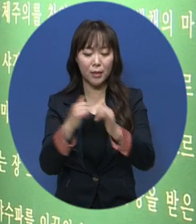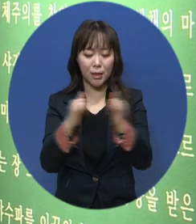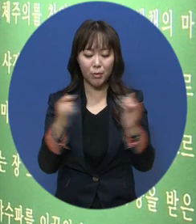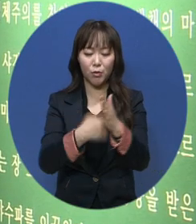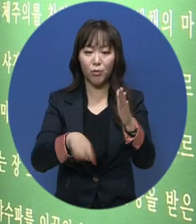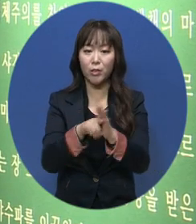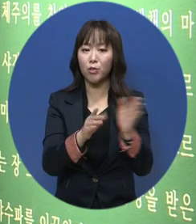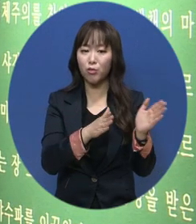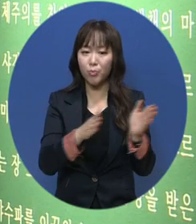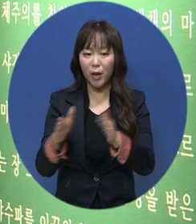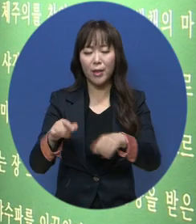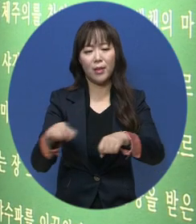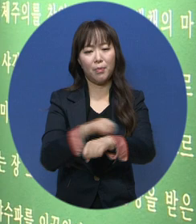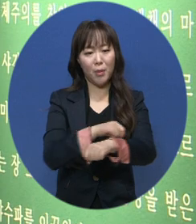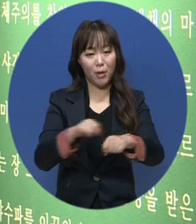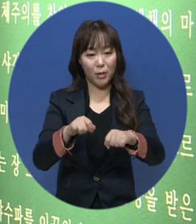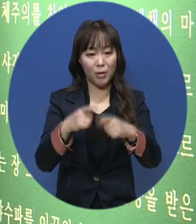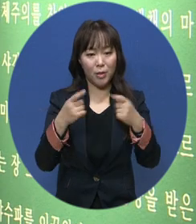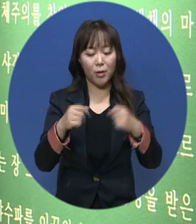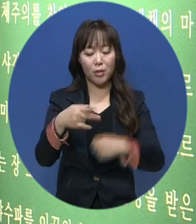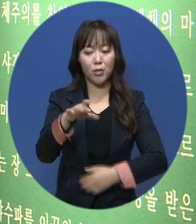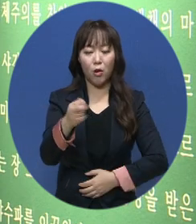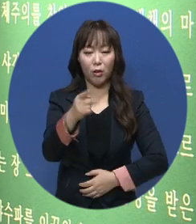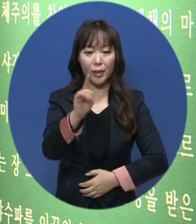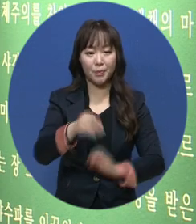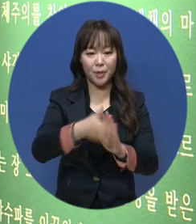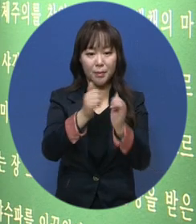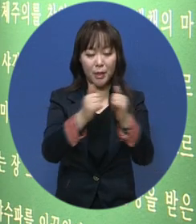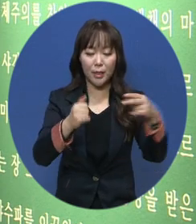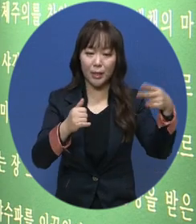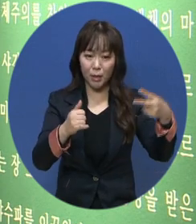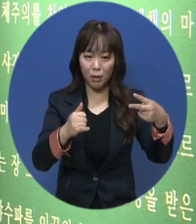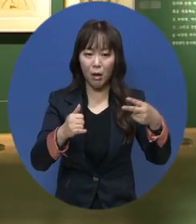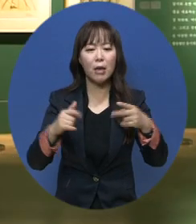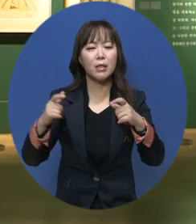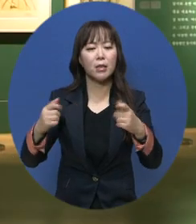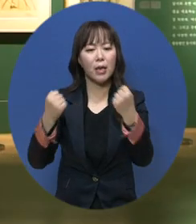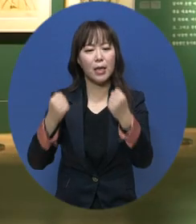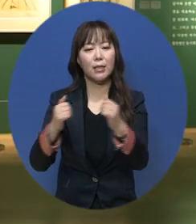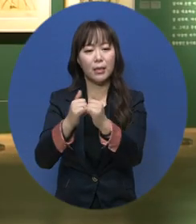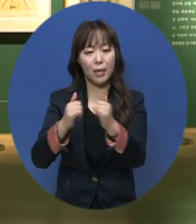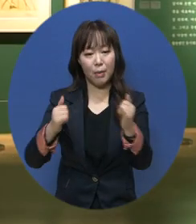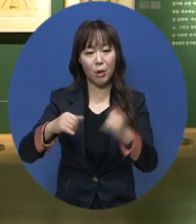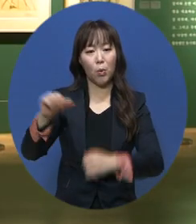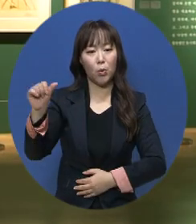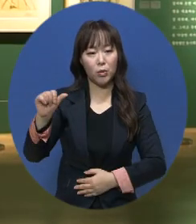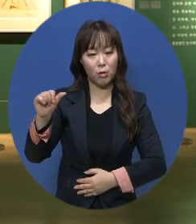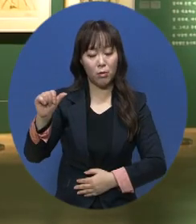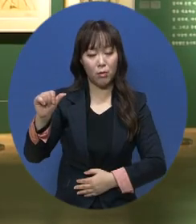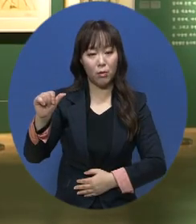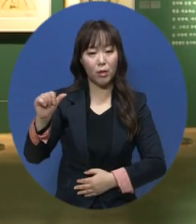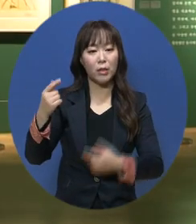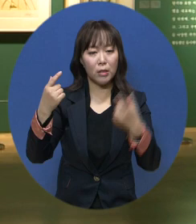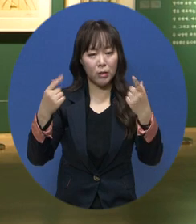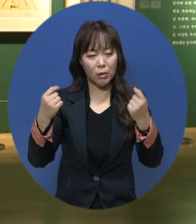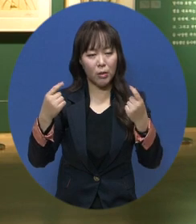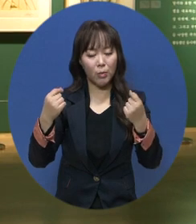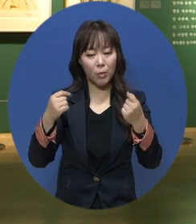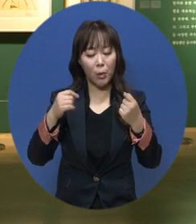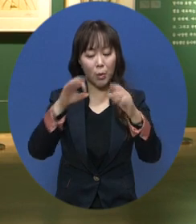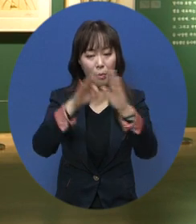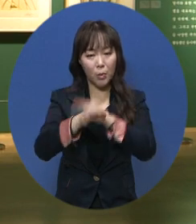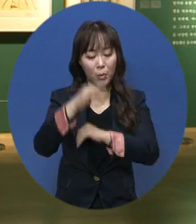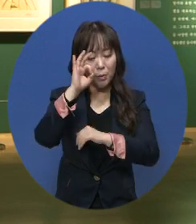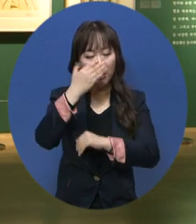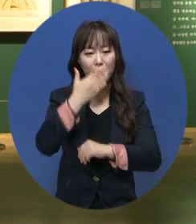위해 마련된 특별 전시로 정읍 시민은 2,000원, 지역의 거주자는 5,000원의 관람료를 지불하면 관람하실 수